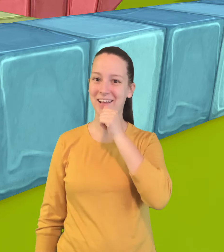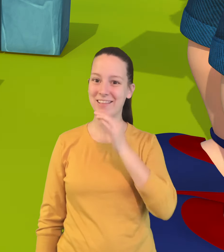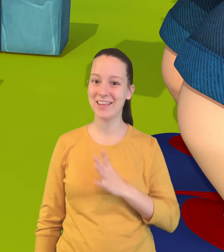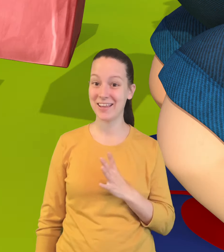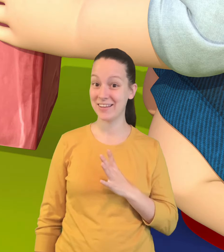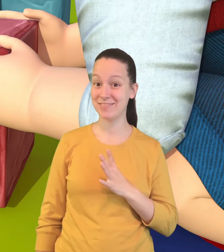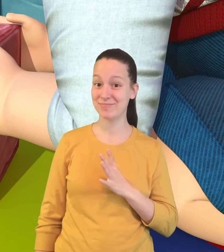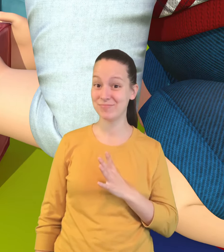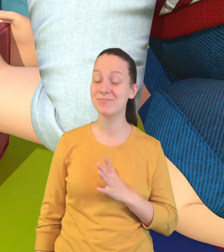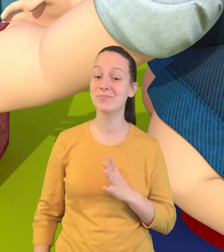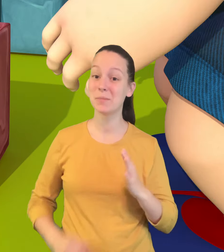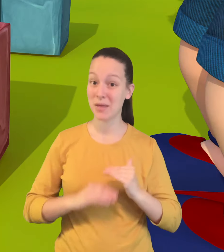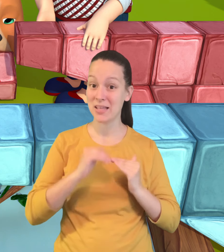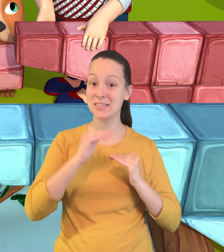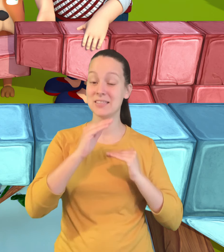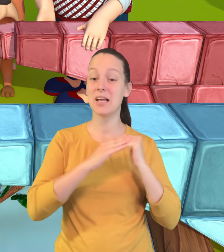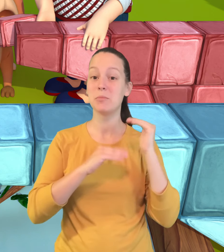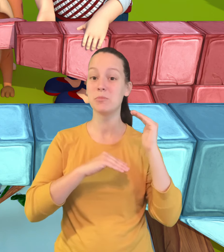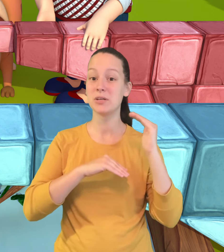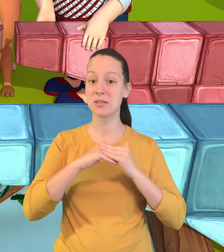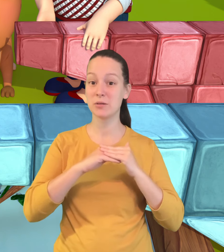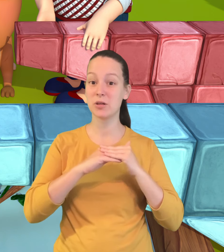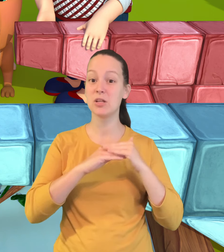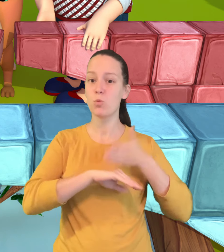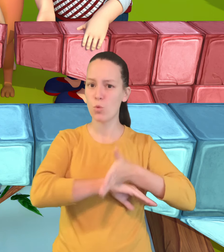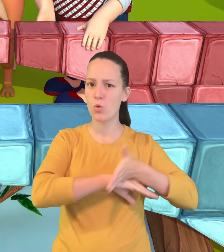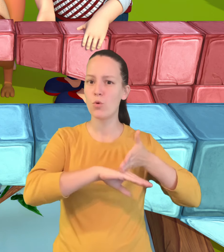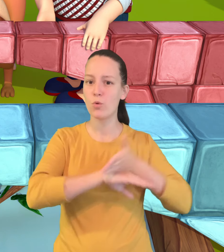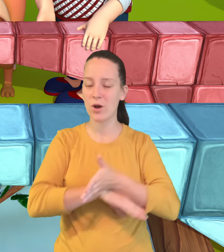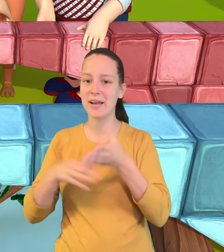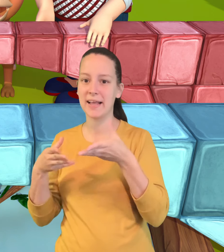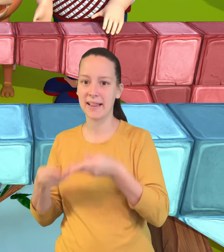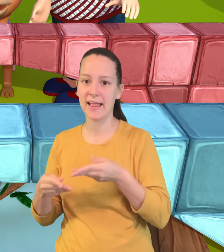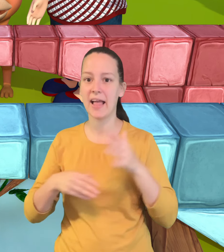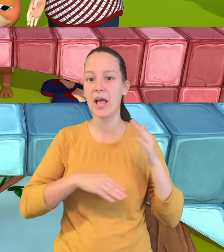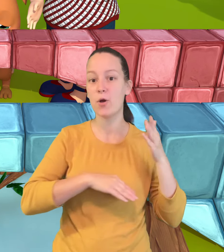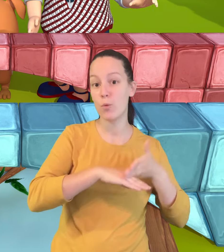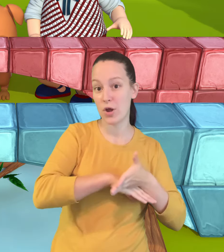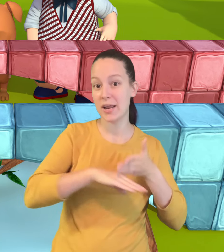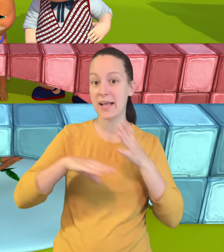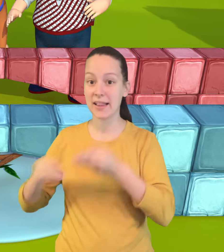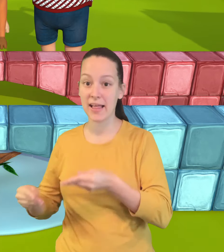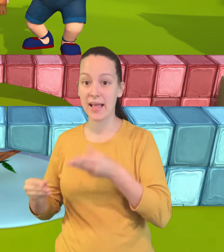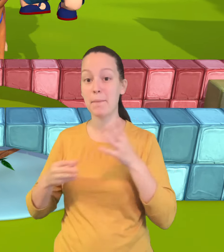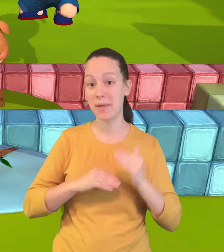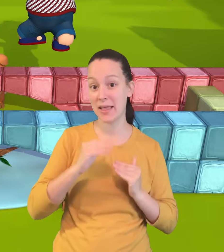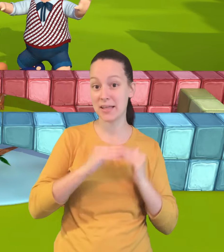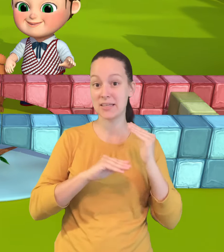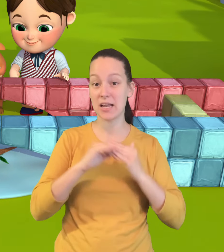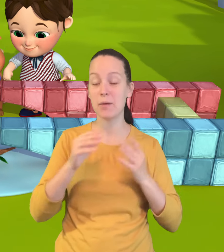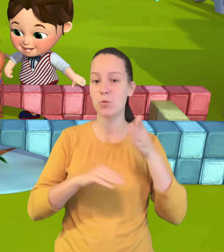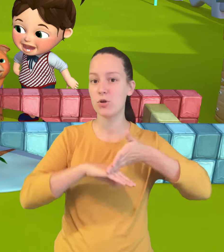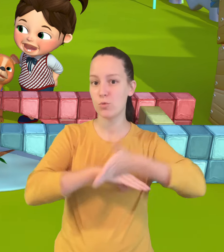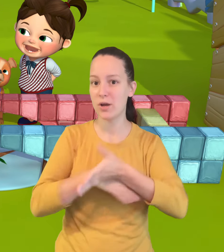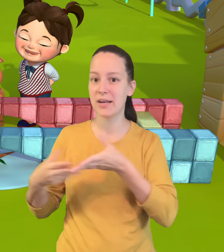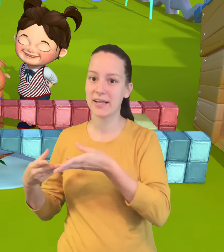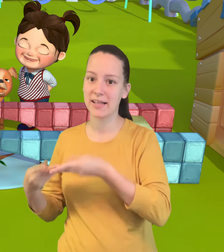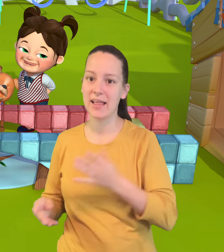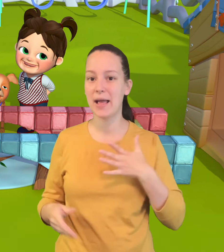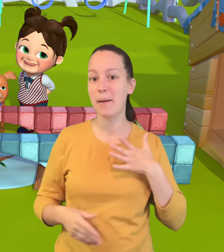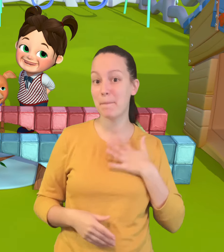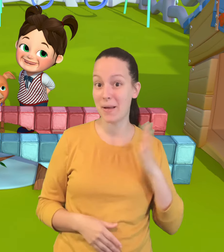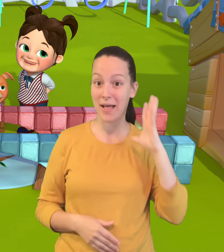どうしましょう木材でかけろかけろかけろ木材で